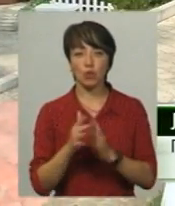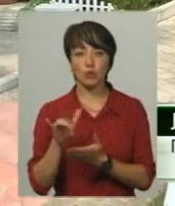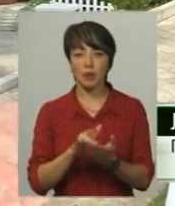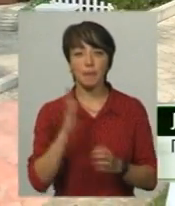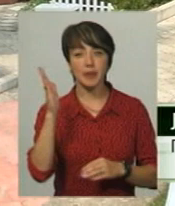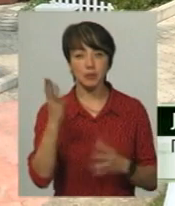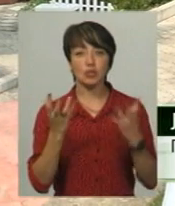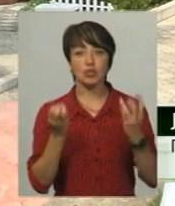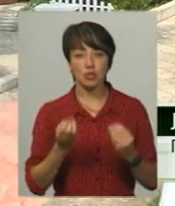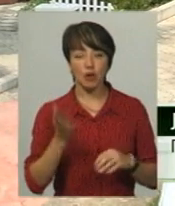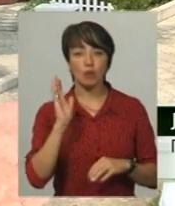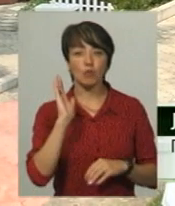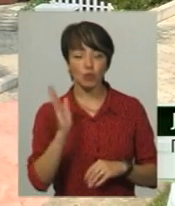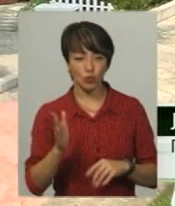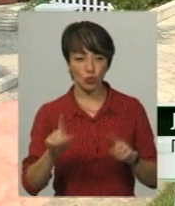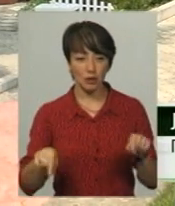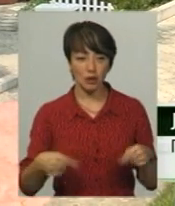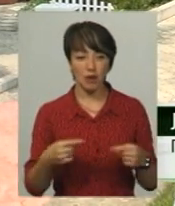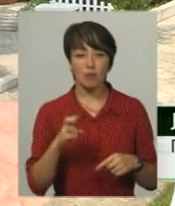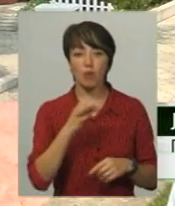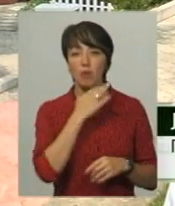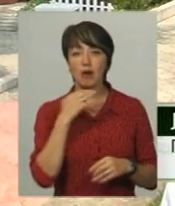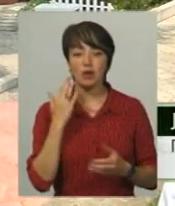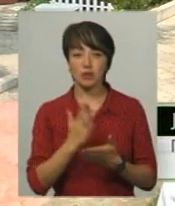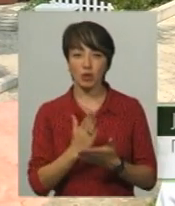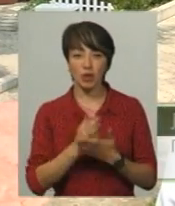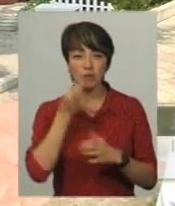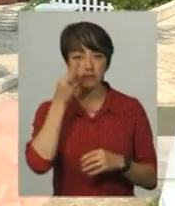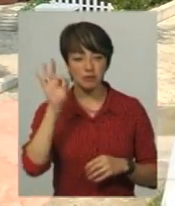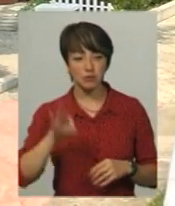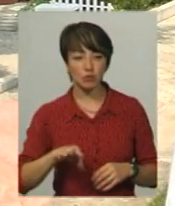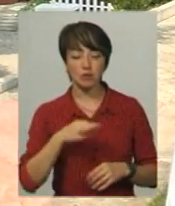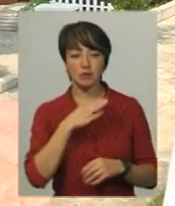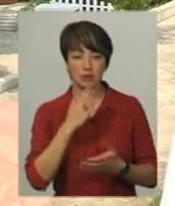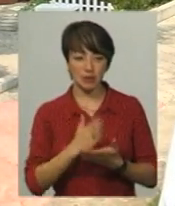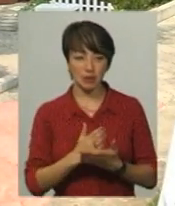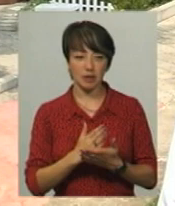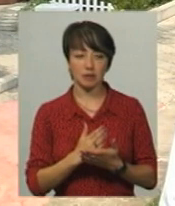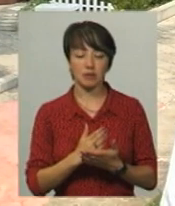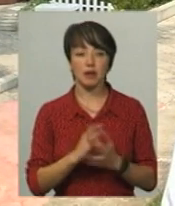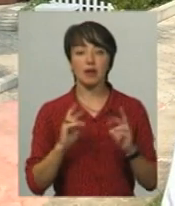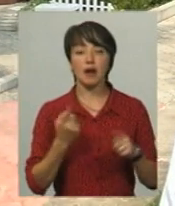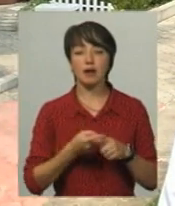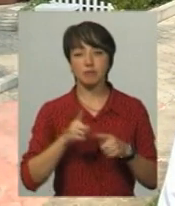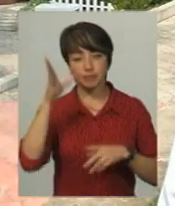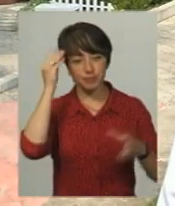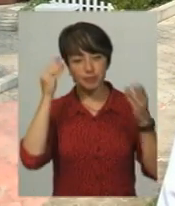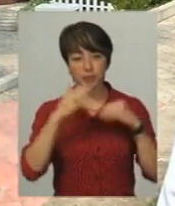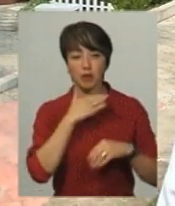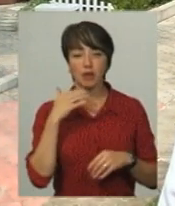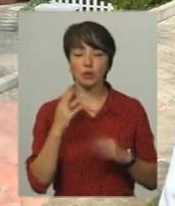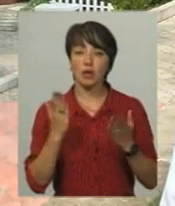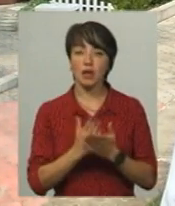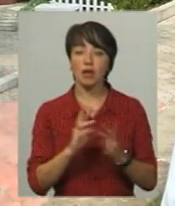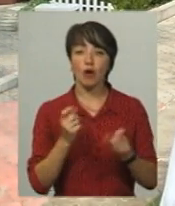по-любому воно ще колись буде, тому що багато є напрацювань, багато є досвіду, як це робити. Можливо,